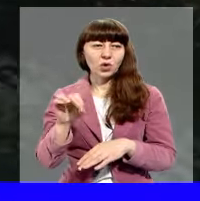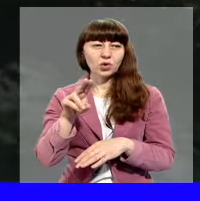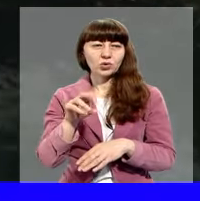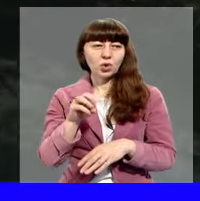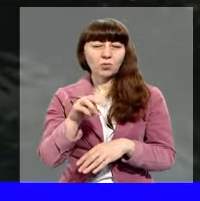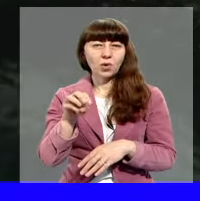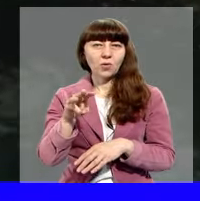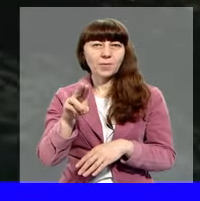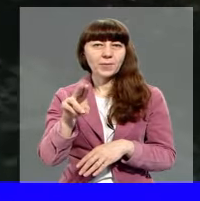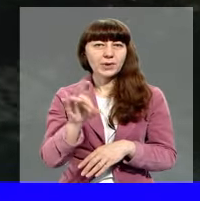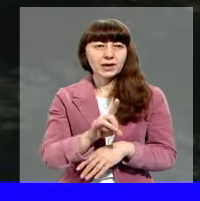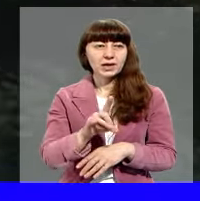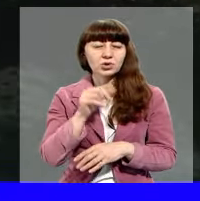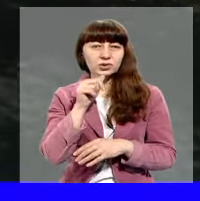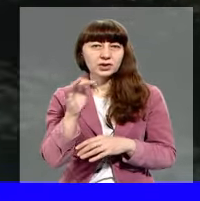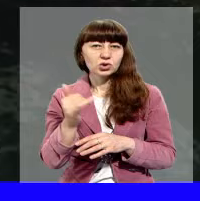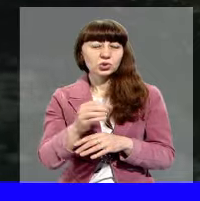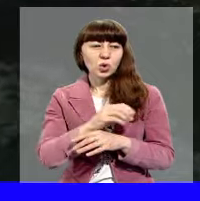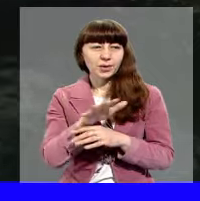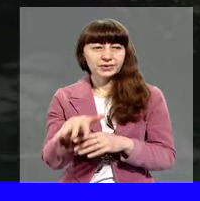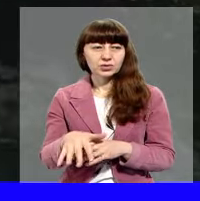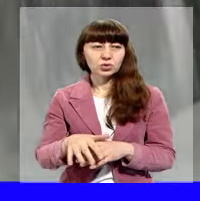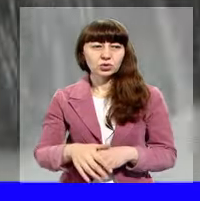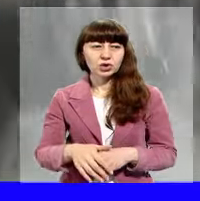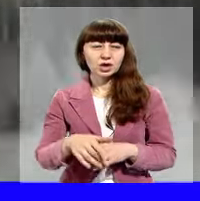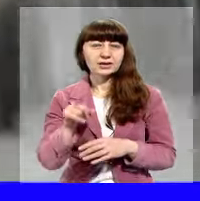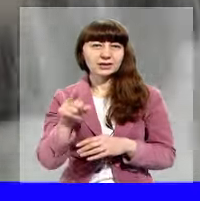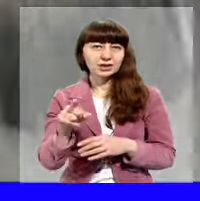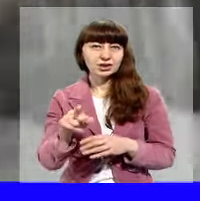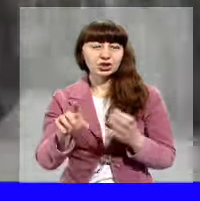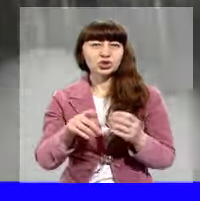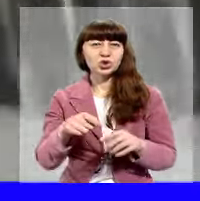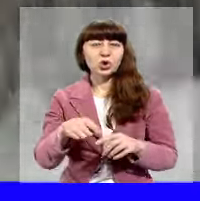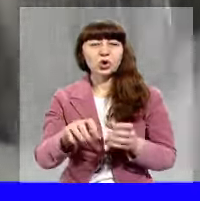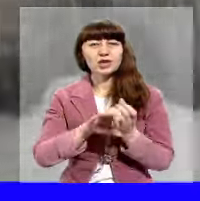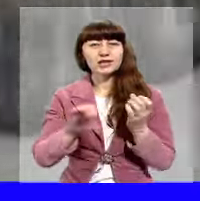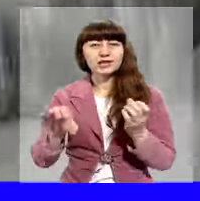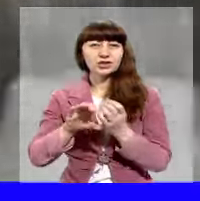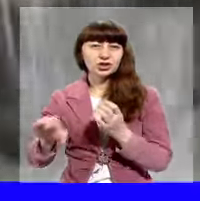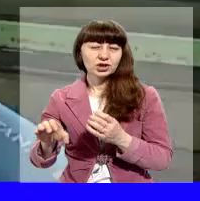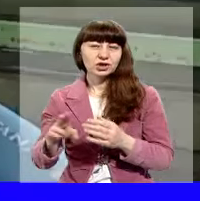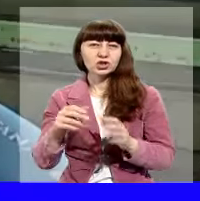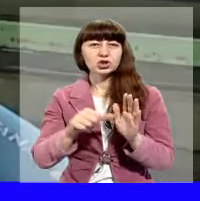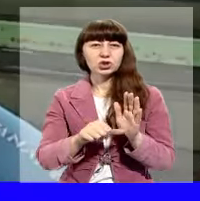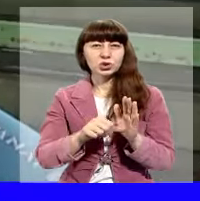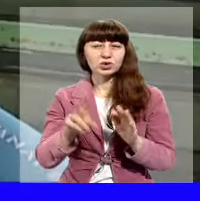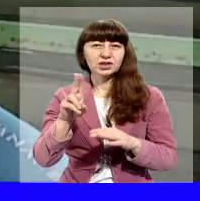желілерге қызмет көрсетеді. Оның 600 шақырымнан астамы су құбыры болса, 500 шақырымы кәріз жүйесі.